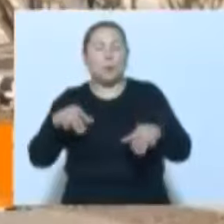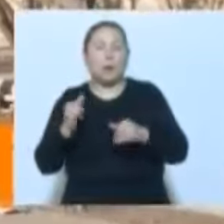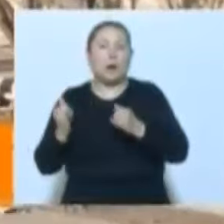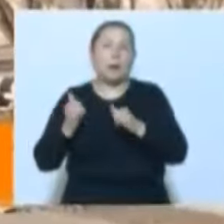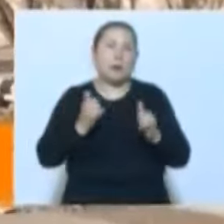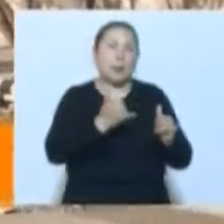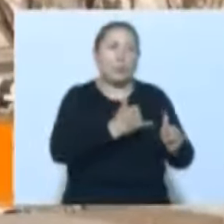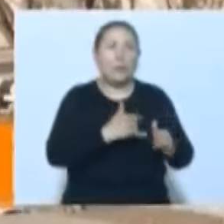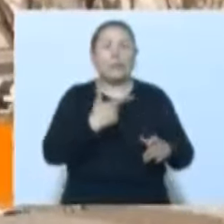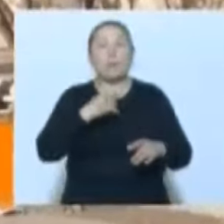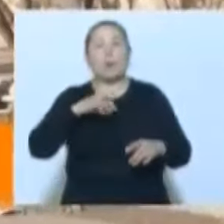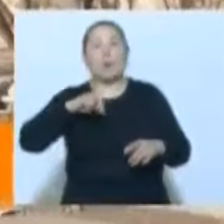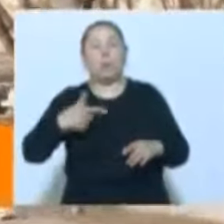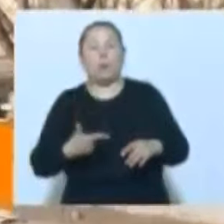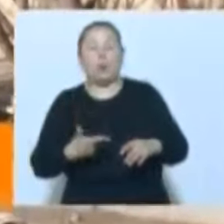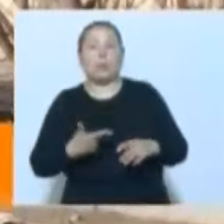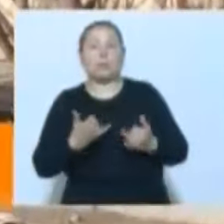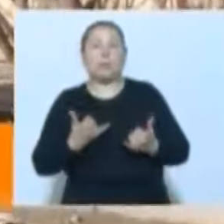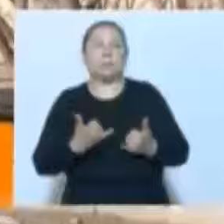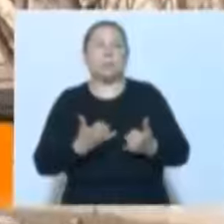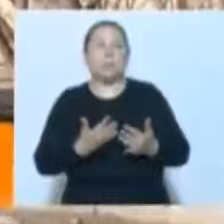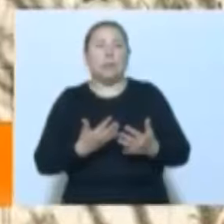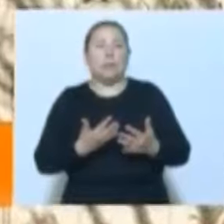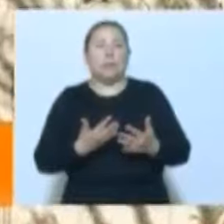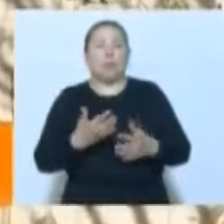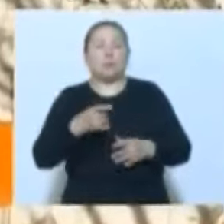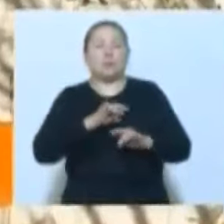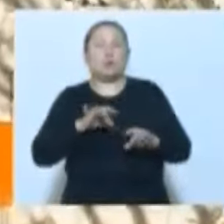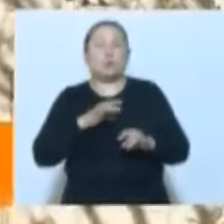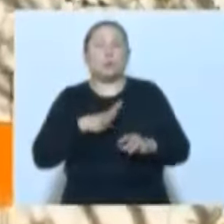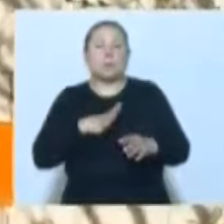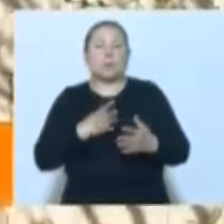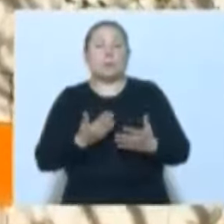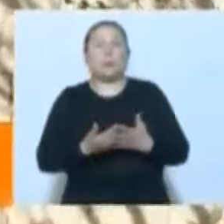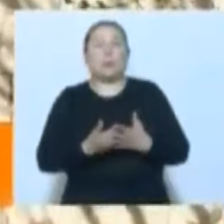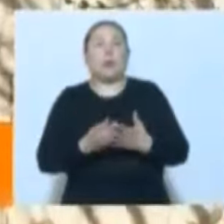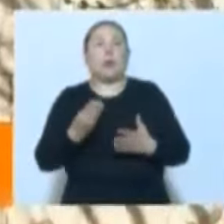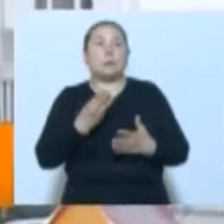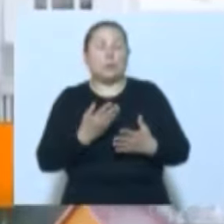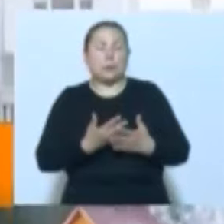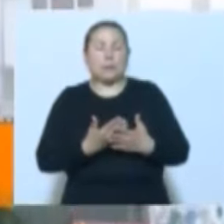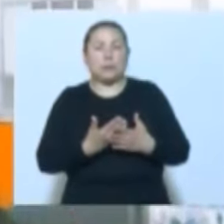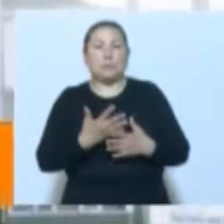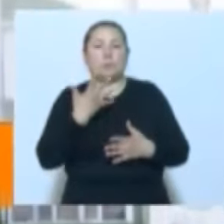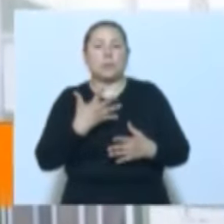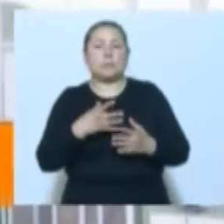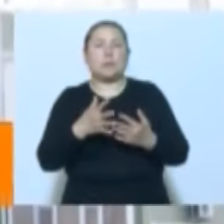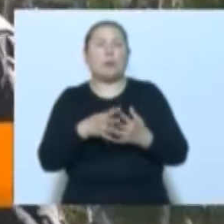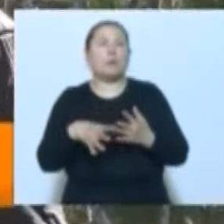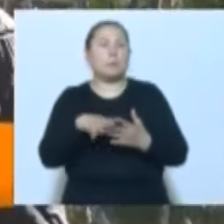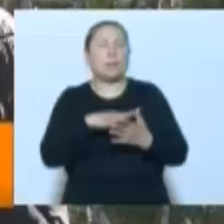еткен ардагер геолог бүгінде өсімдік атаулының қадыр қасиетін түсініп, оны күтіп баптаудың бүге-шігесіне деген 5 саусақтай